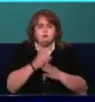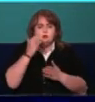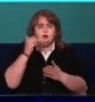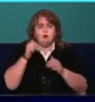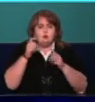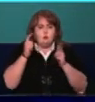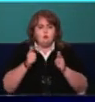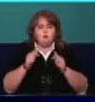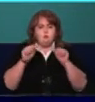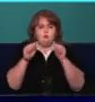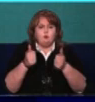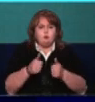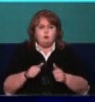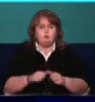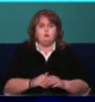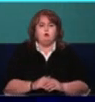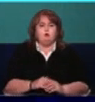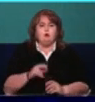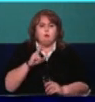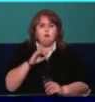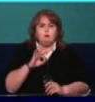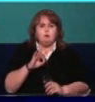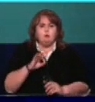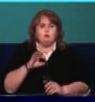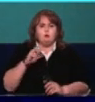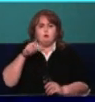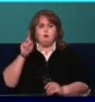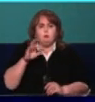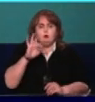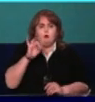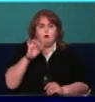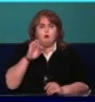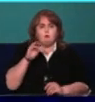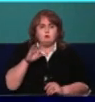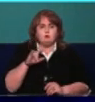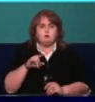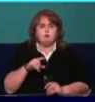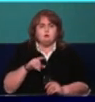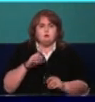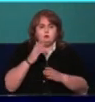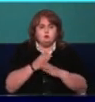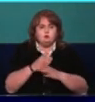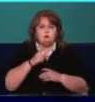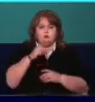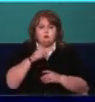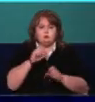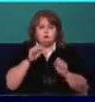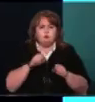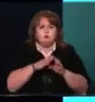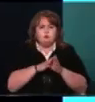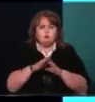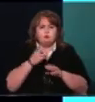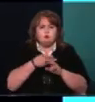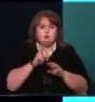формула. Постоянная Ридберга у вас есть, номера орбит тоже есть. Вы можете выполнить это задание